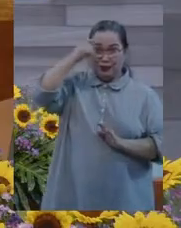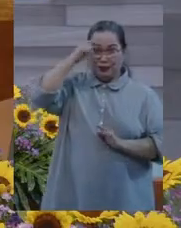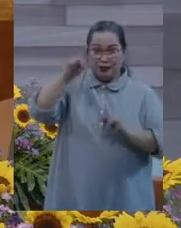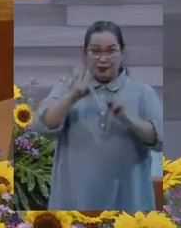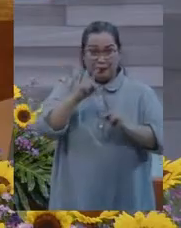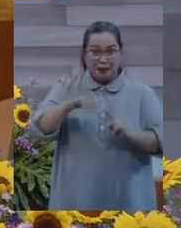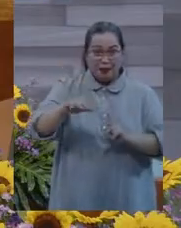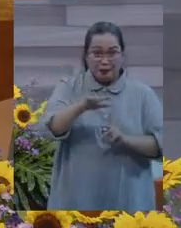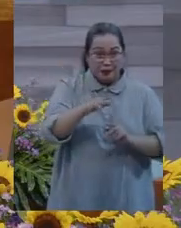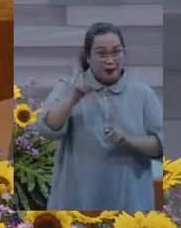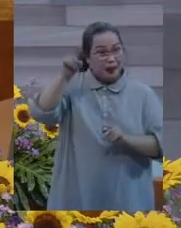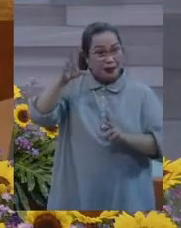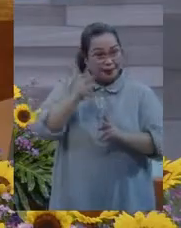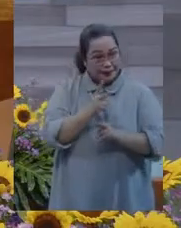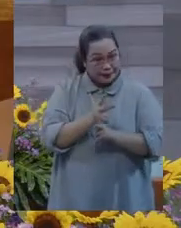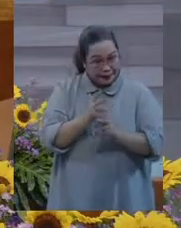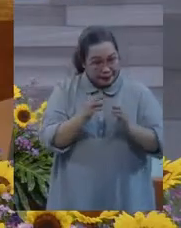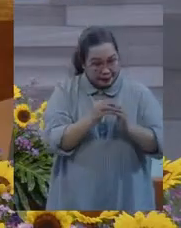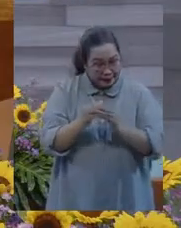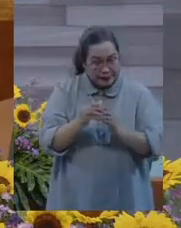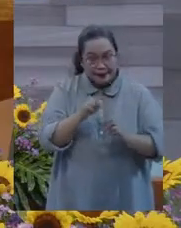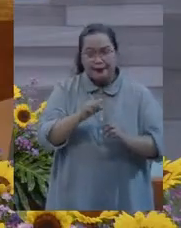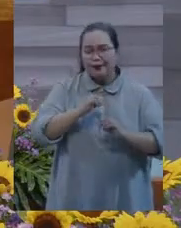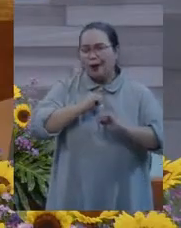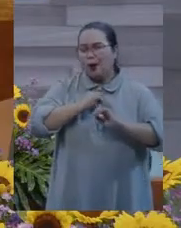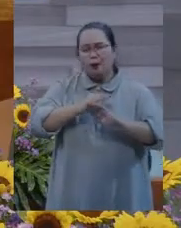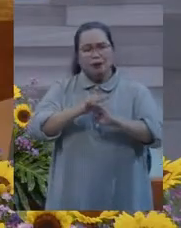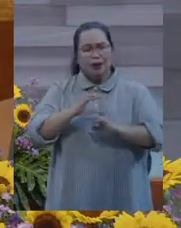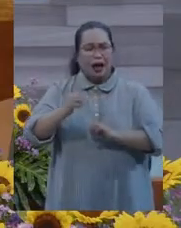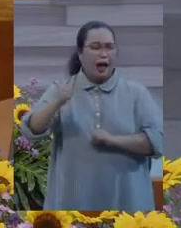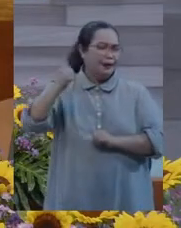taong itinaguyod ng Diyos na mga leader ng bayan niya.